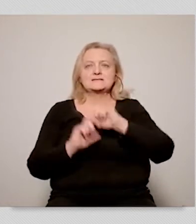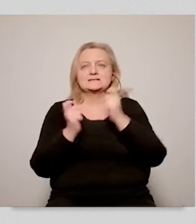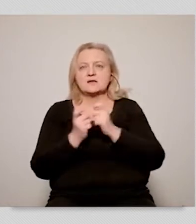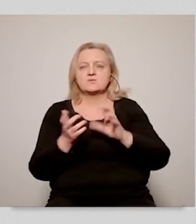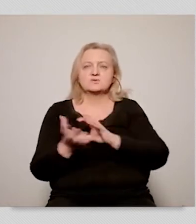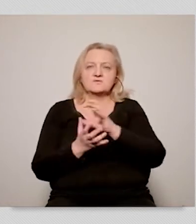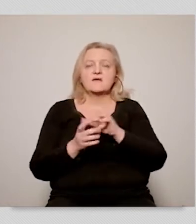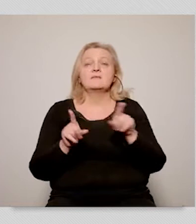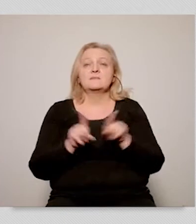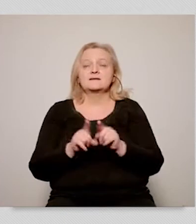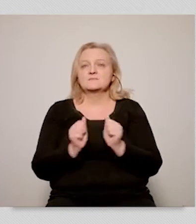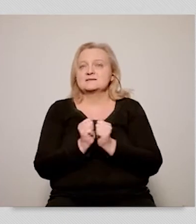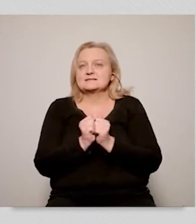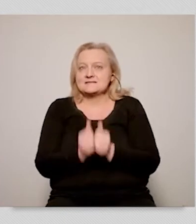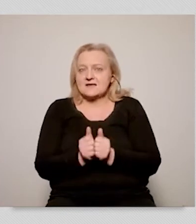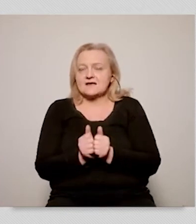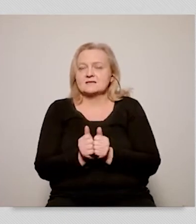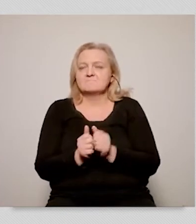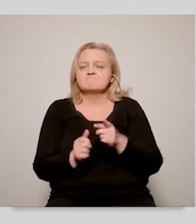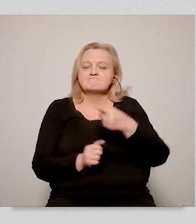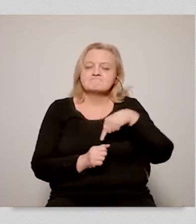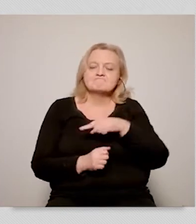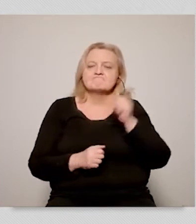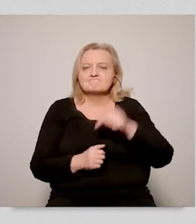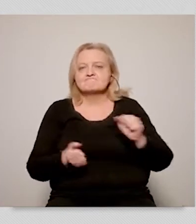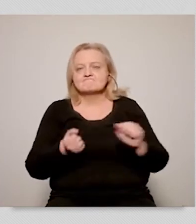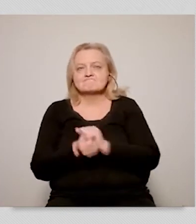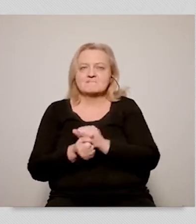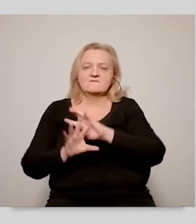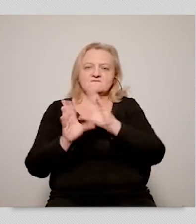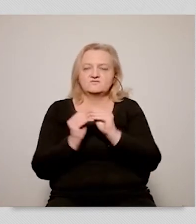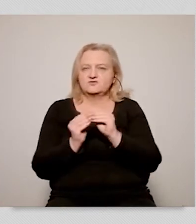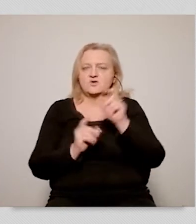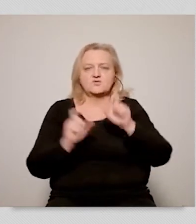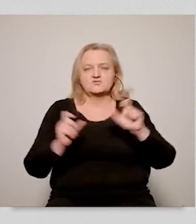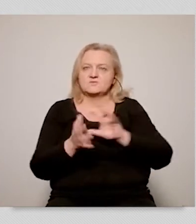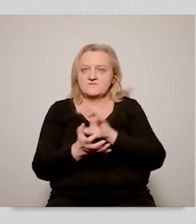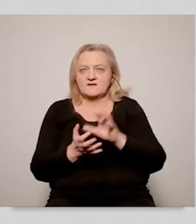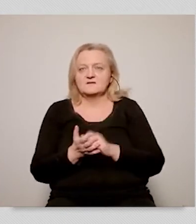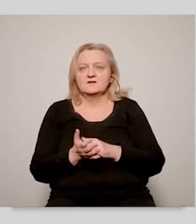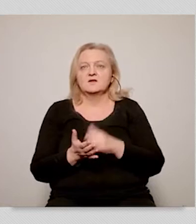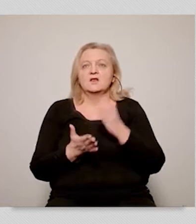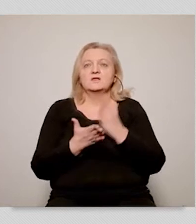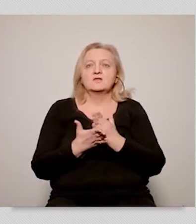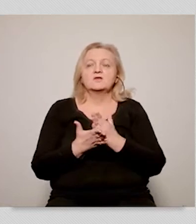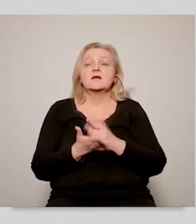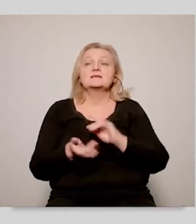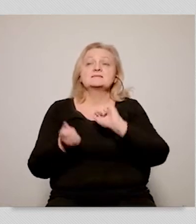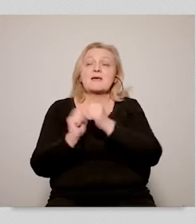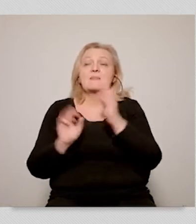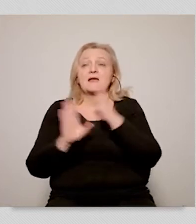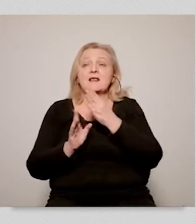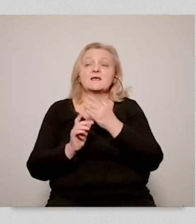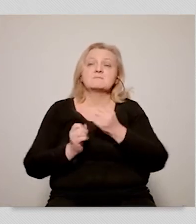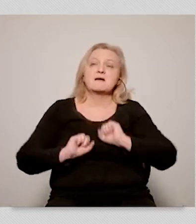wyzwania, z którym musimy się zmierzyć wszyscy na świecie. Nie chodzi o samo przeciwdziałanie zmianom klimatycznym,